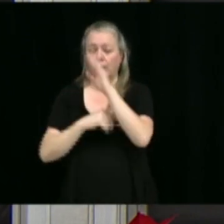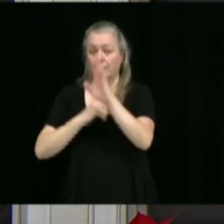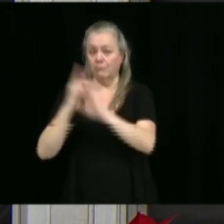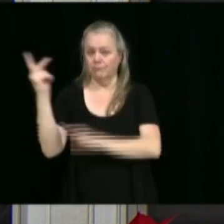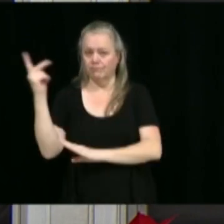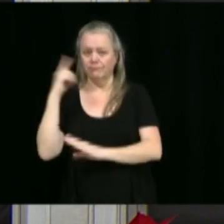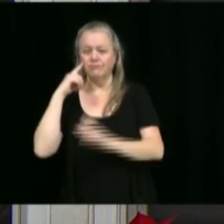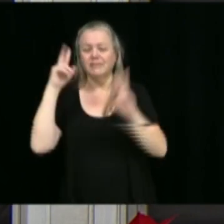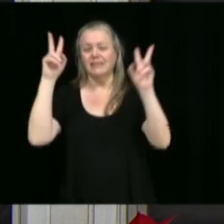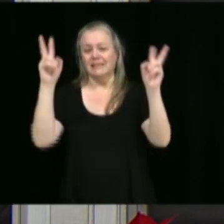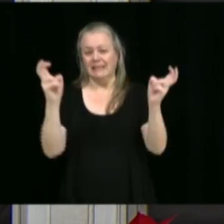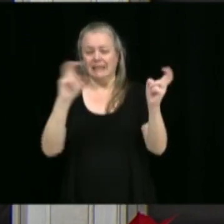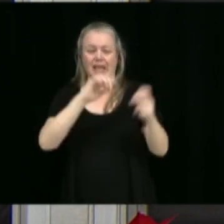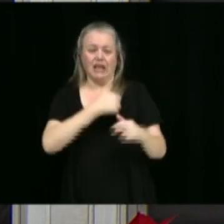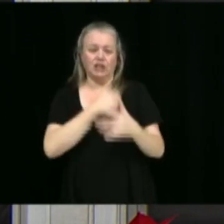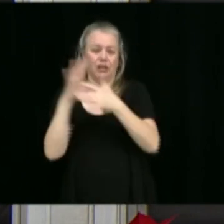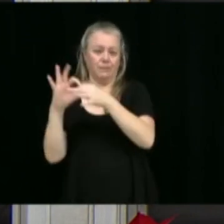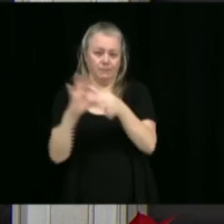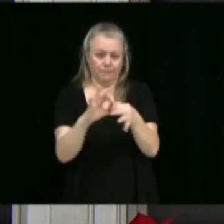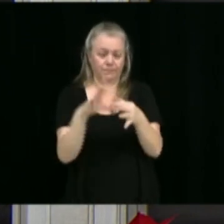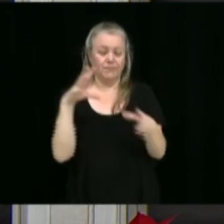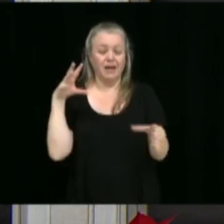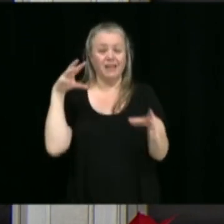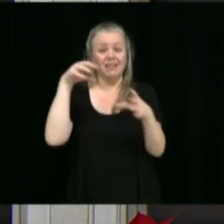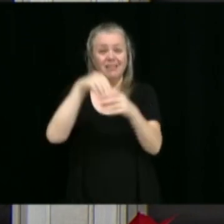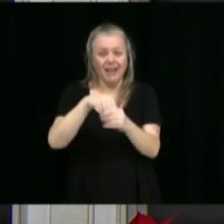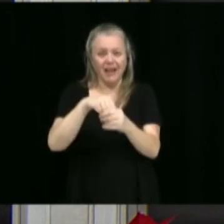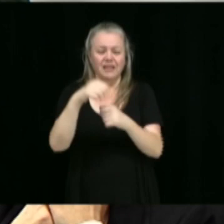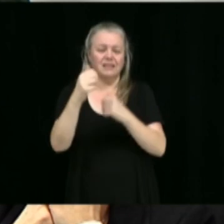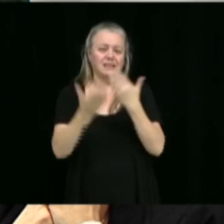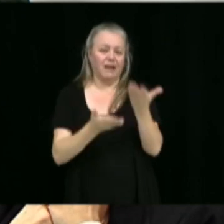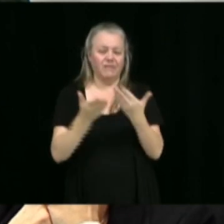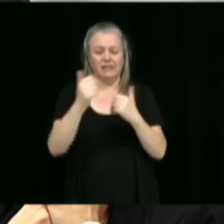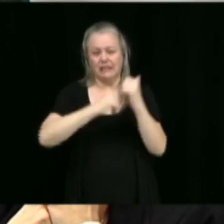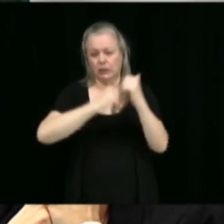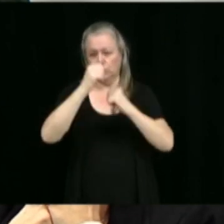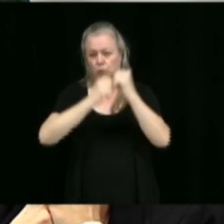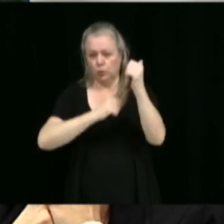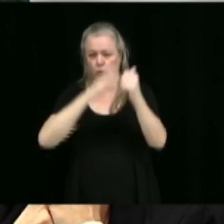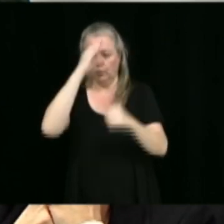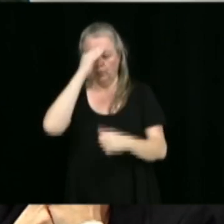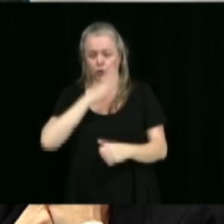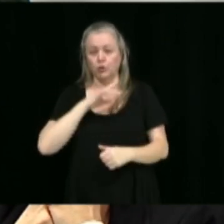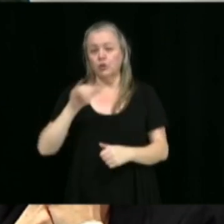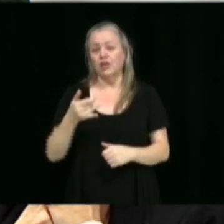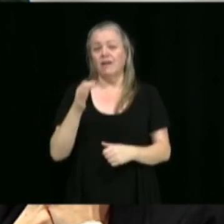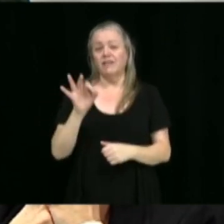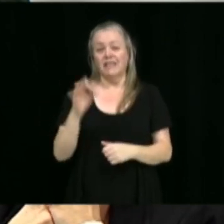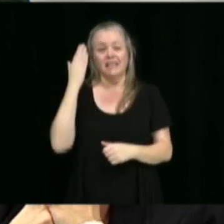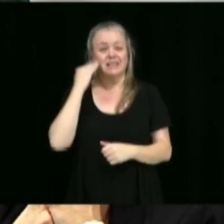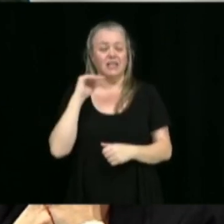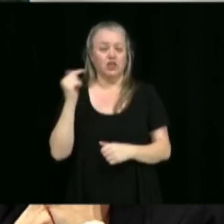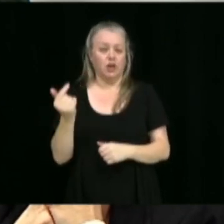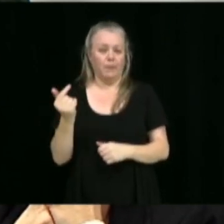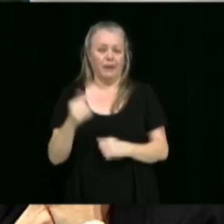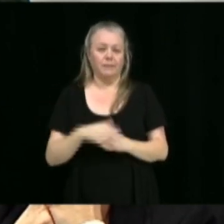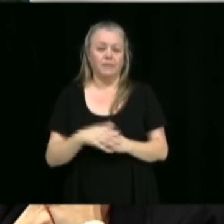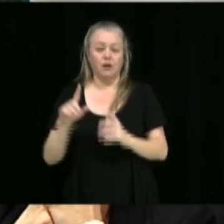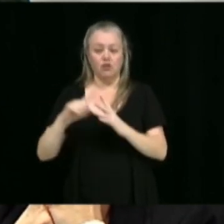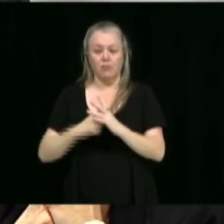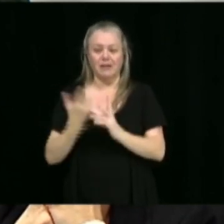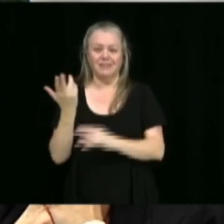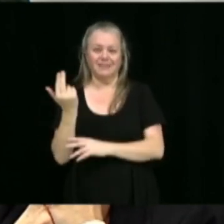de liaison, division projet au sein du service des infrastructures. Il s'agit de M. Jean-Frédéric Saint-Germain à compter